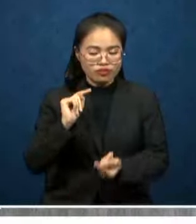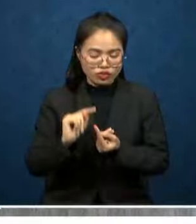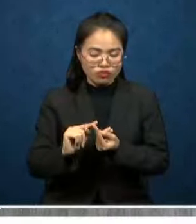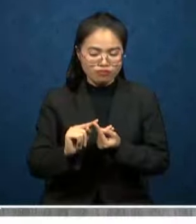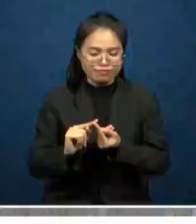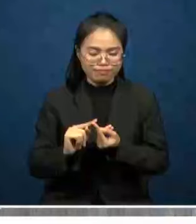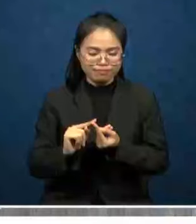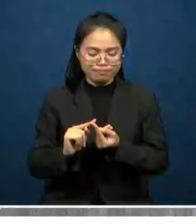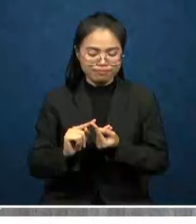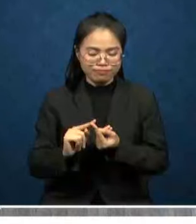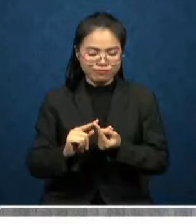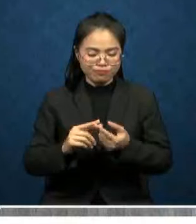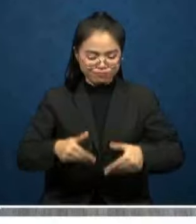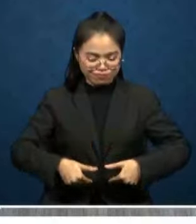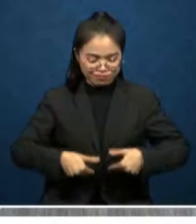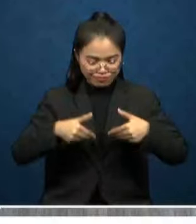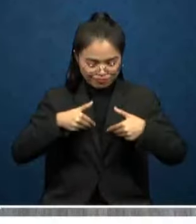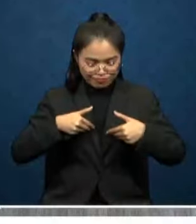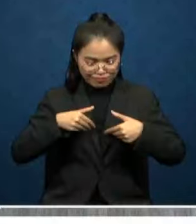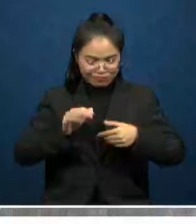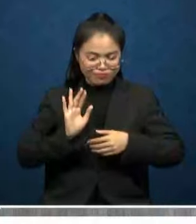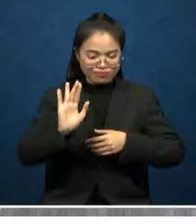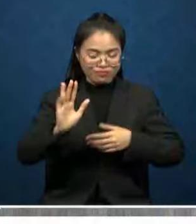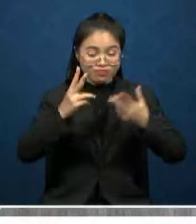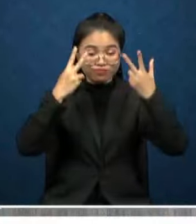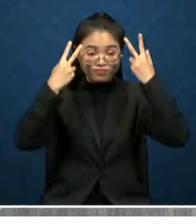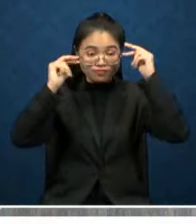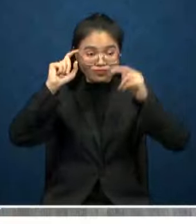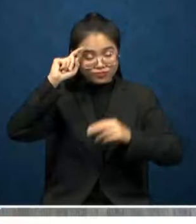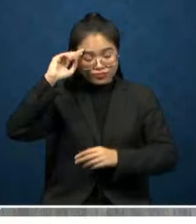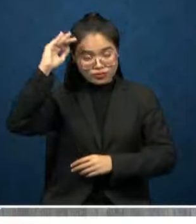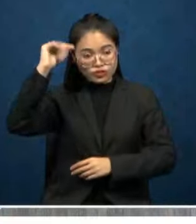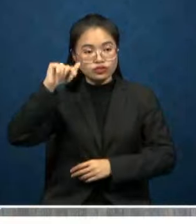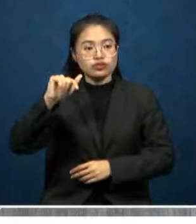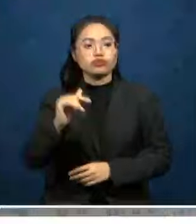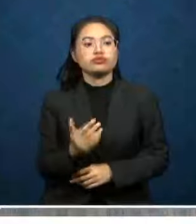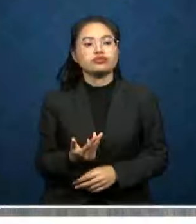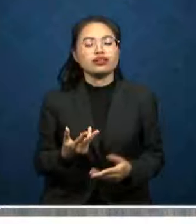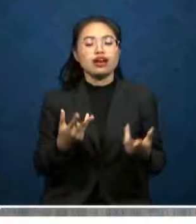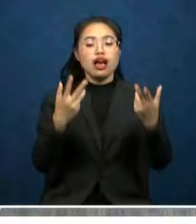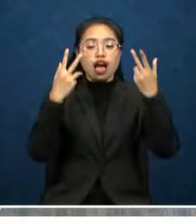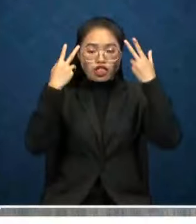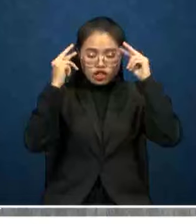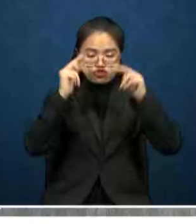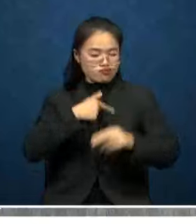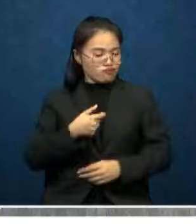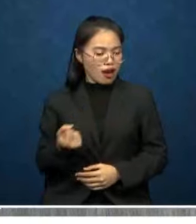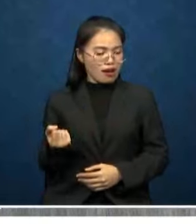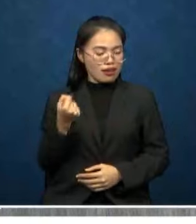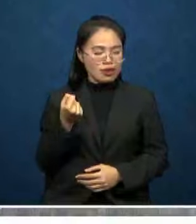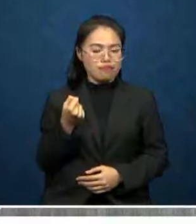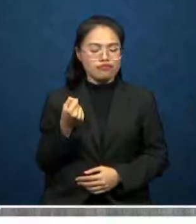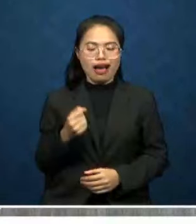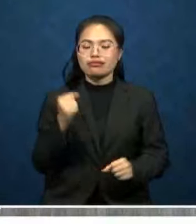นายกผมรู้ว่าท่านนายกเนี่ยแสดงออกเพื่อให้คนทั่วไปได้เห็นถึงความมั่นใจในการทำงานของ